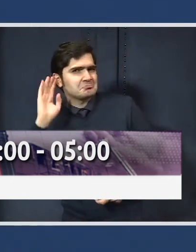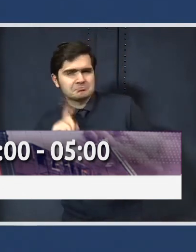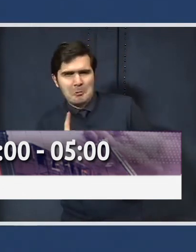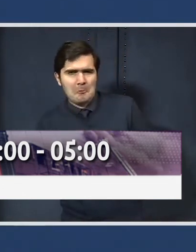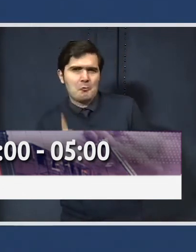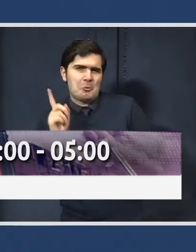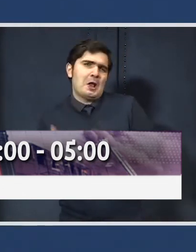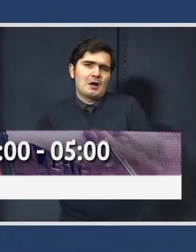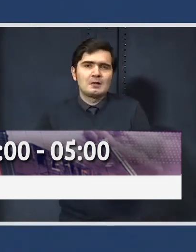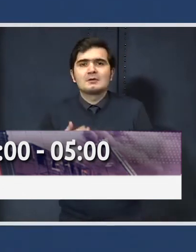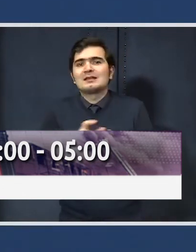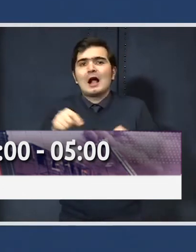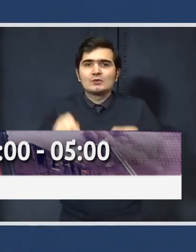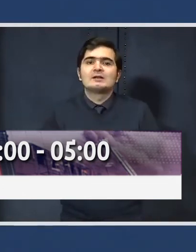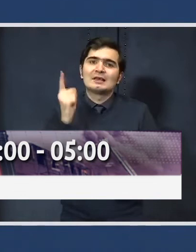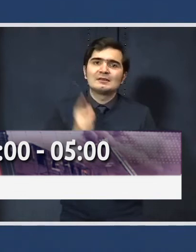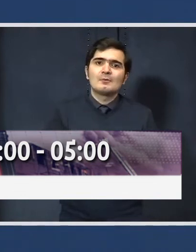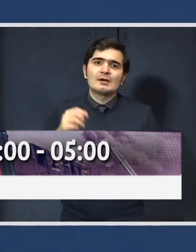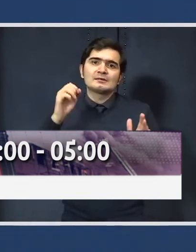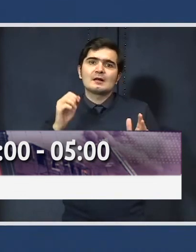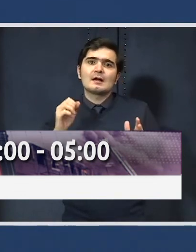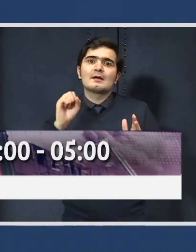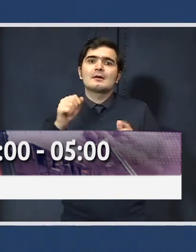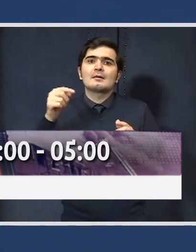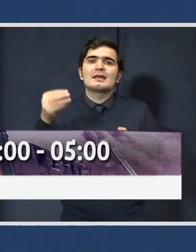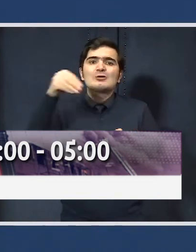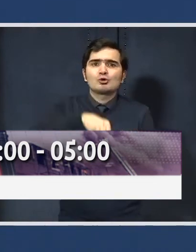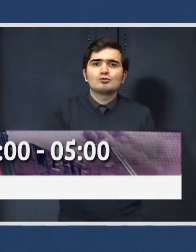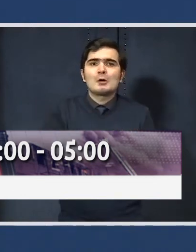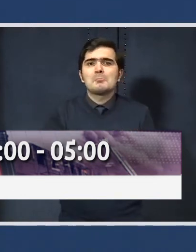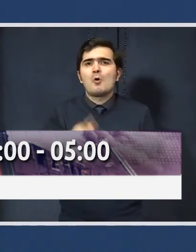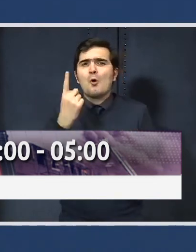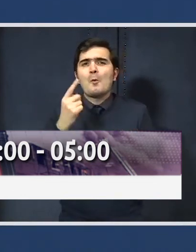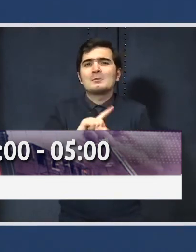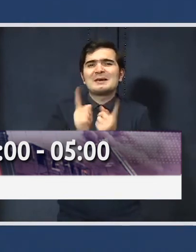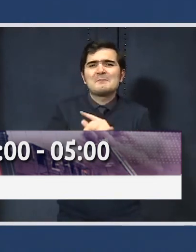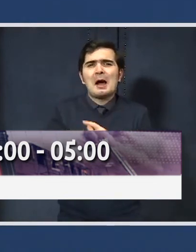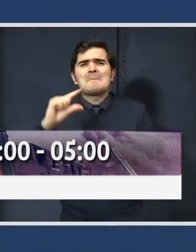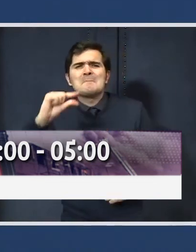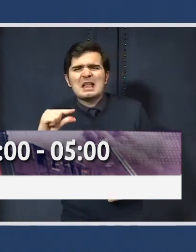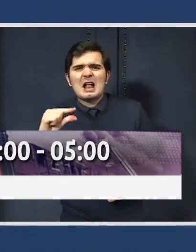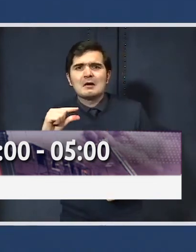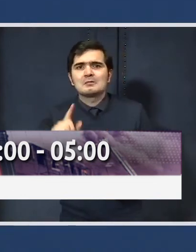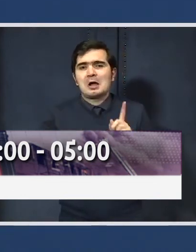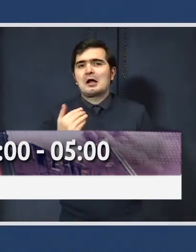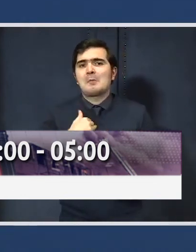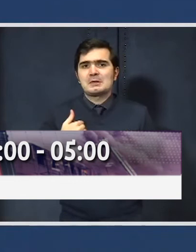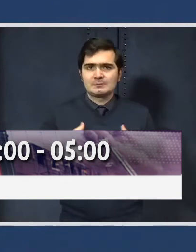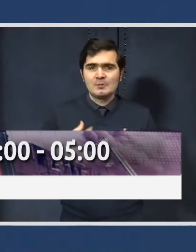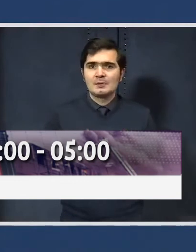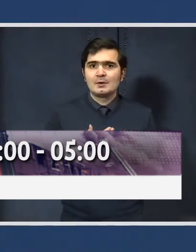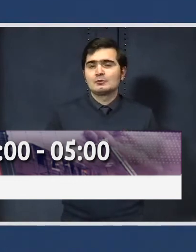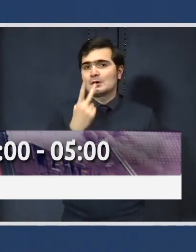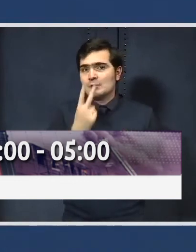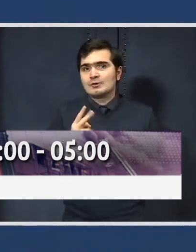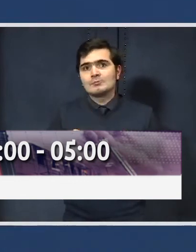trebuie sa introducem aceasta restrictie oct minoră daca ma intrebati pe mine având în vedere contextul e ca Europa